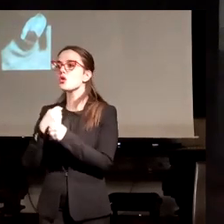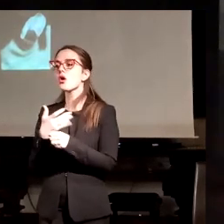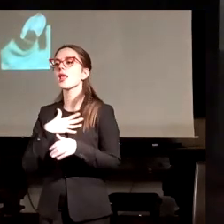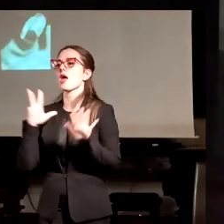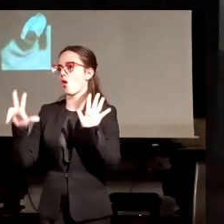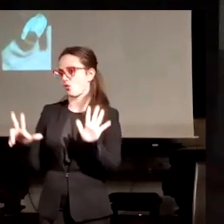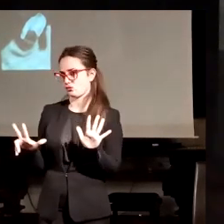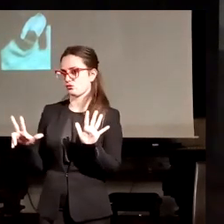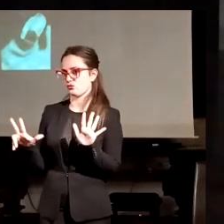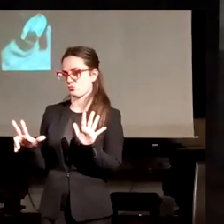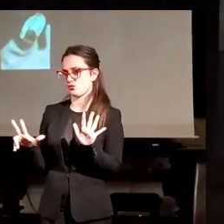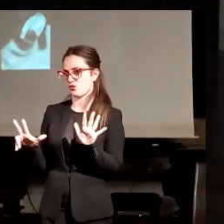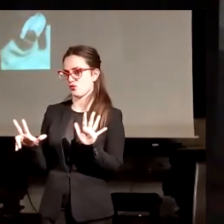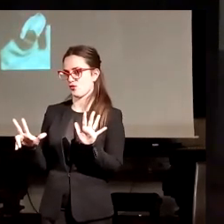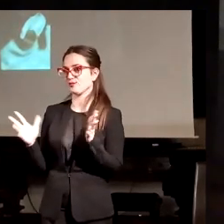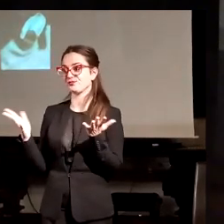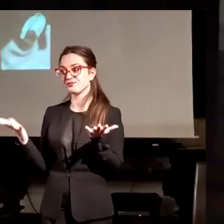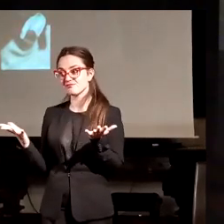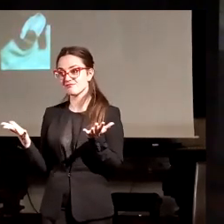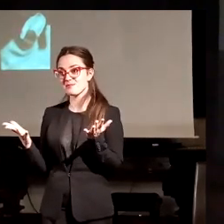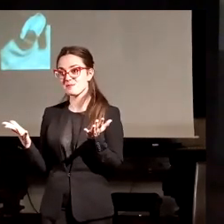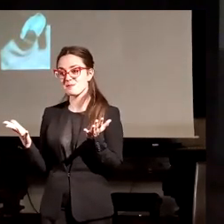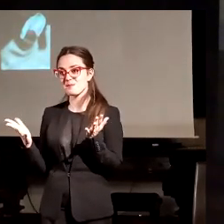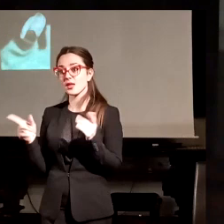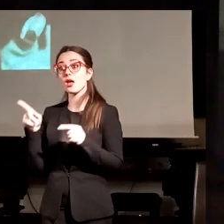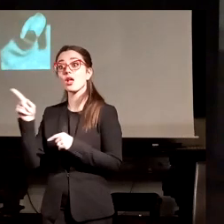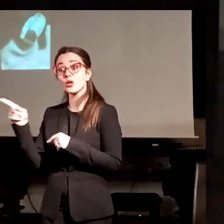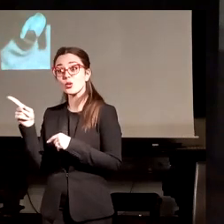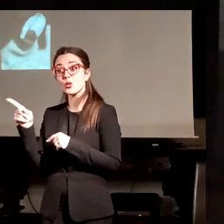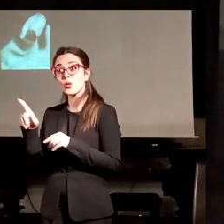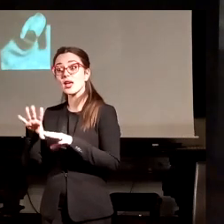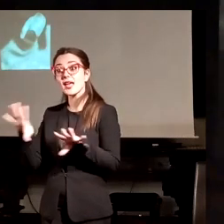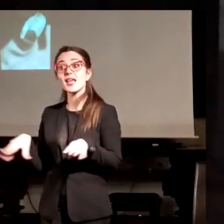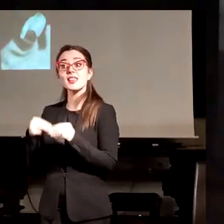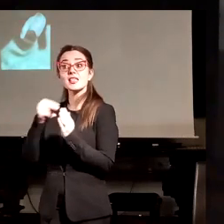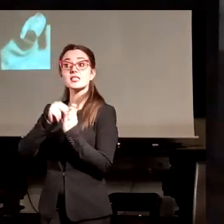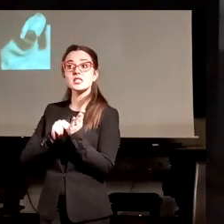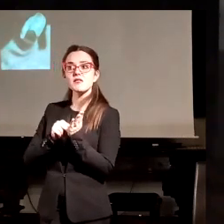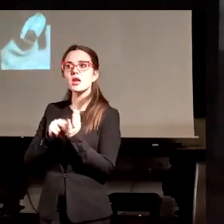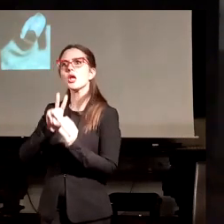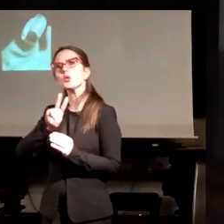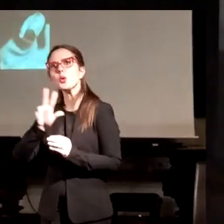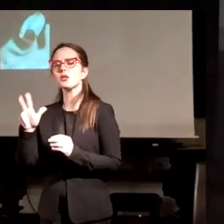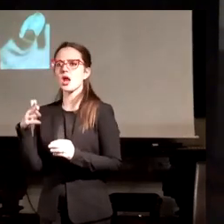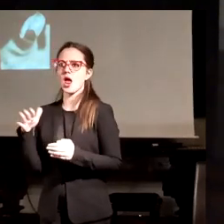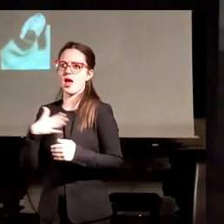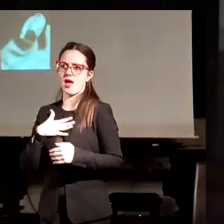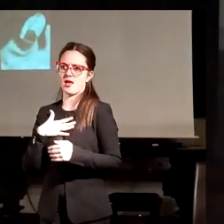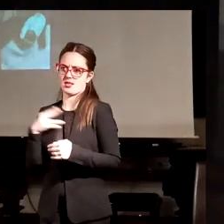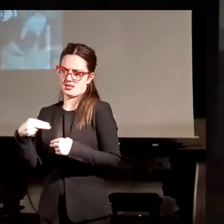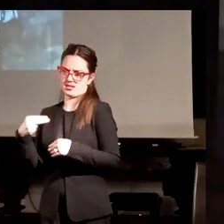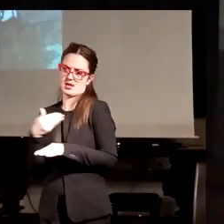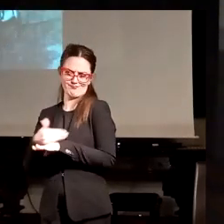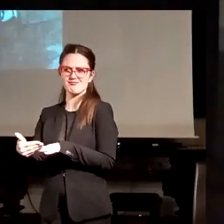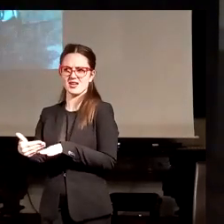perché poi sorpresa impara a scrivere 23 anni in ritardo rispetto ai coetanei per per